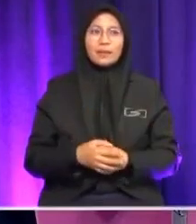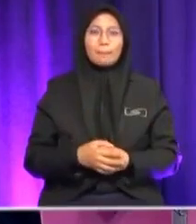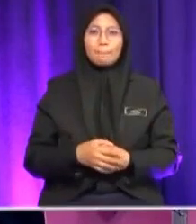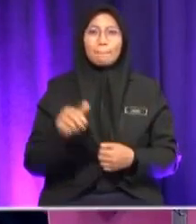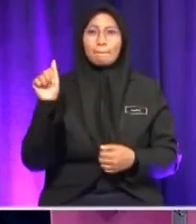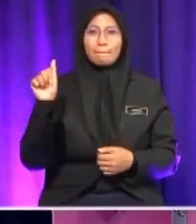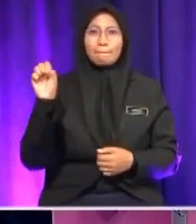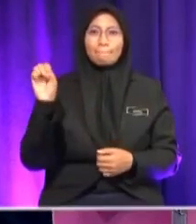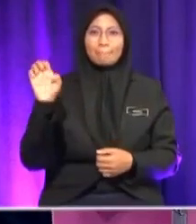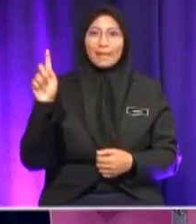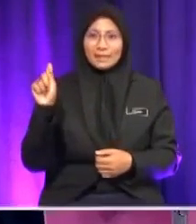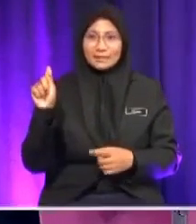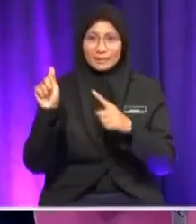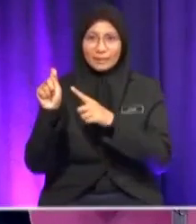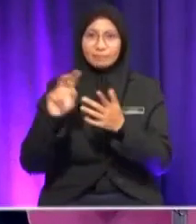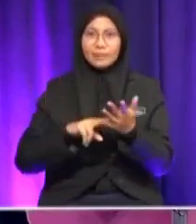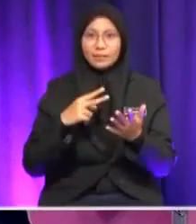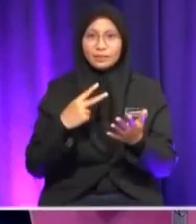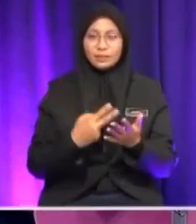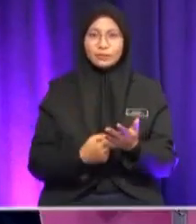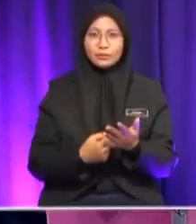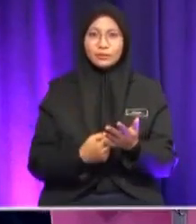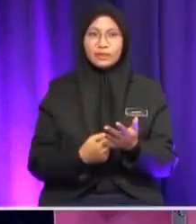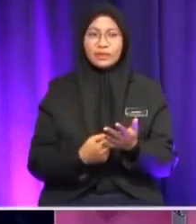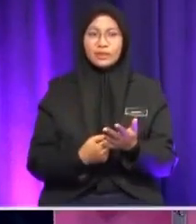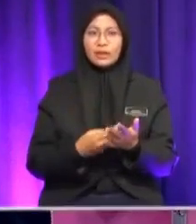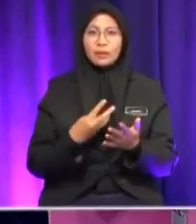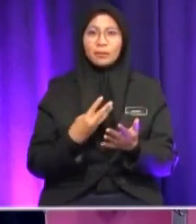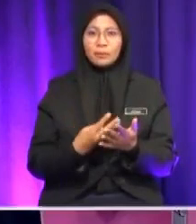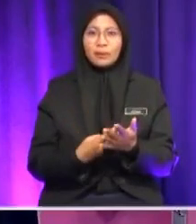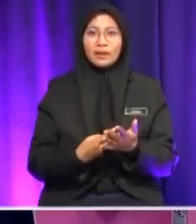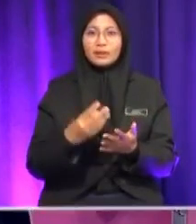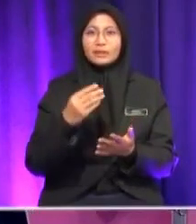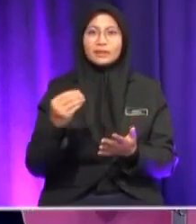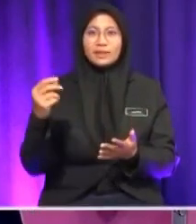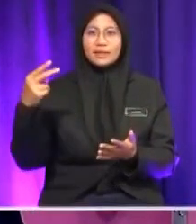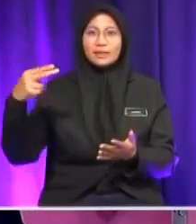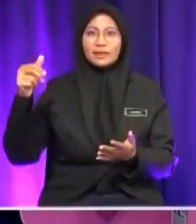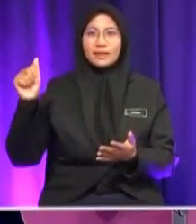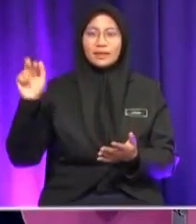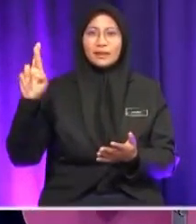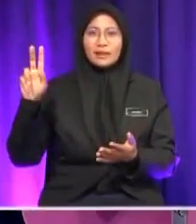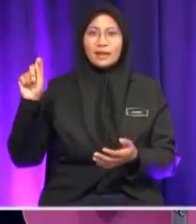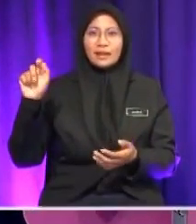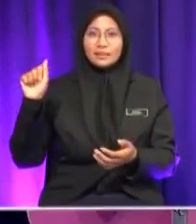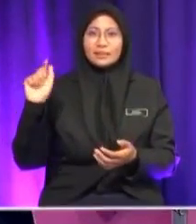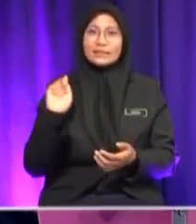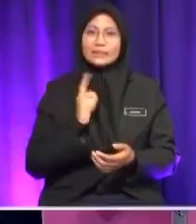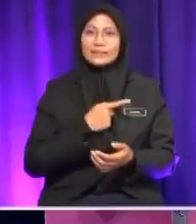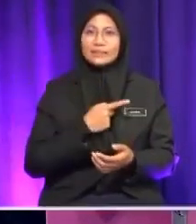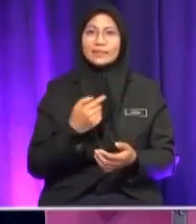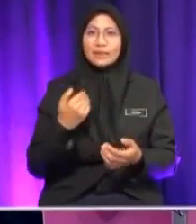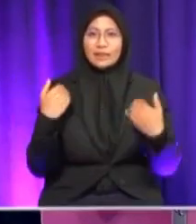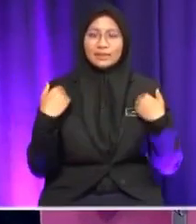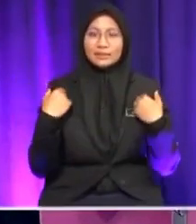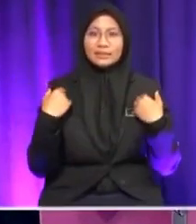kepada harta yang kita miliki. Dan harta tersebut akan diambil oleh KPI. Siapa itu